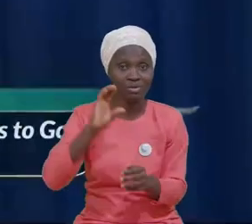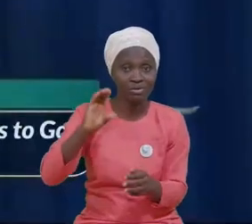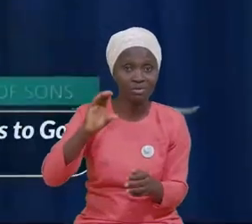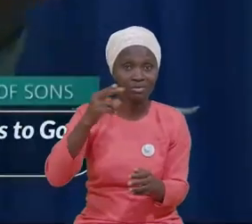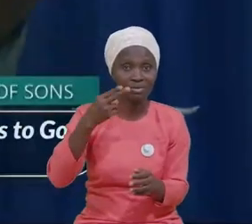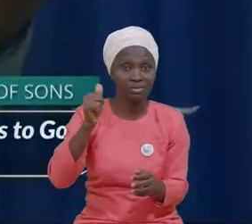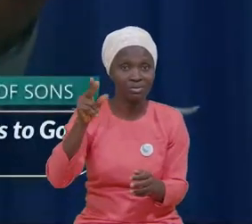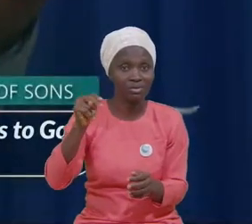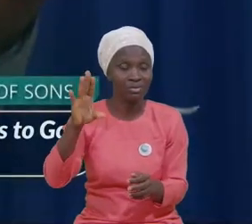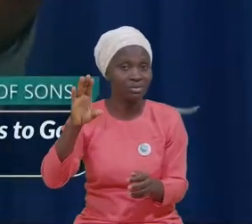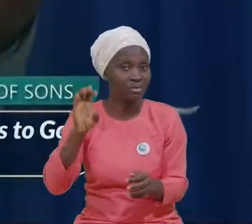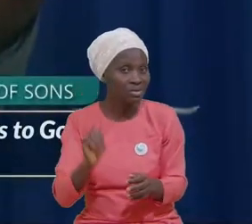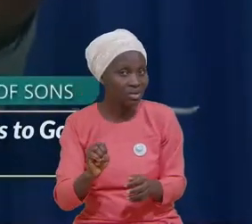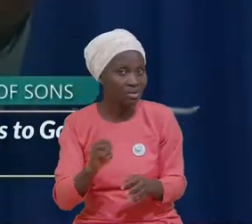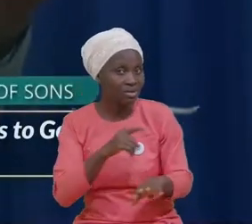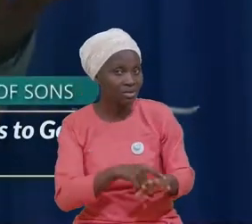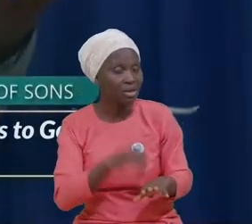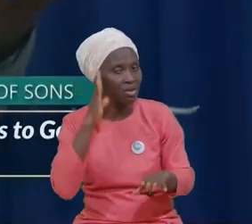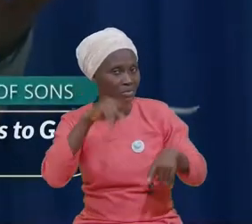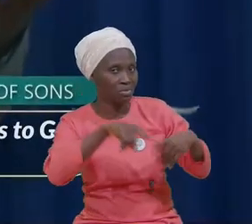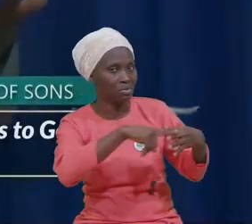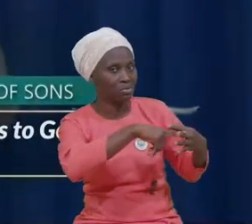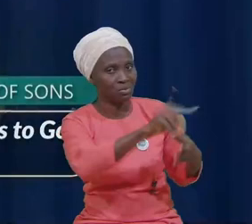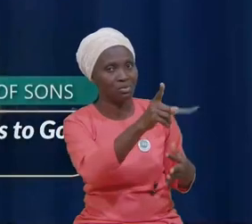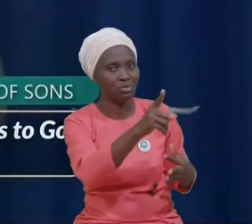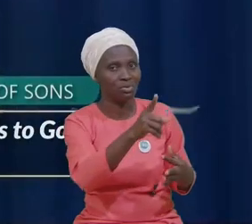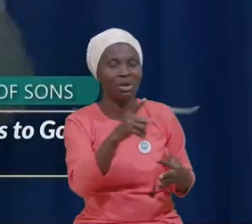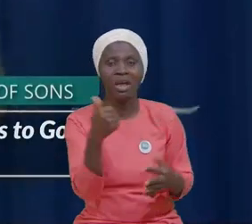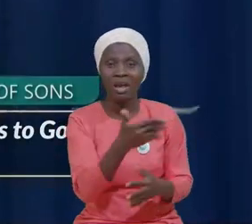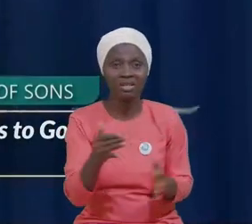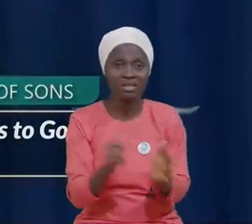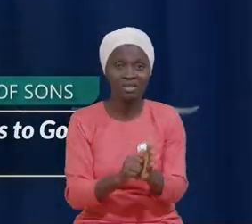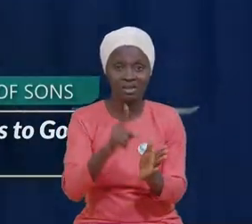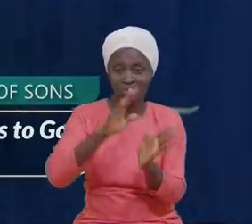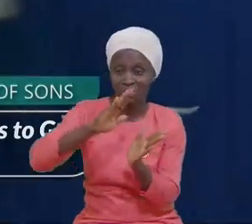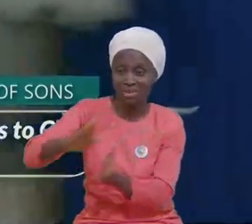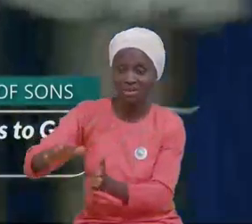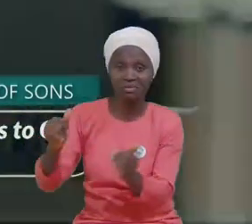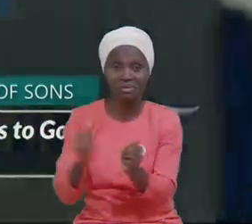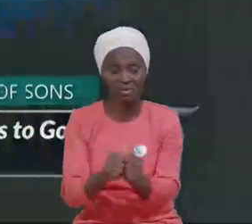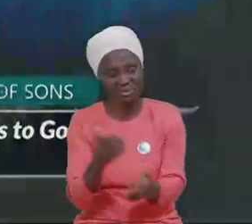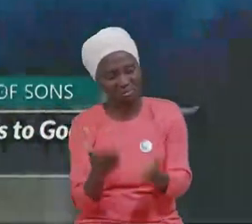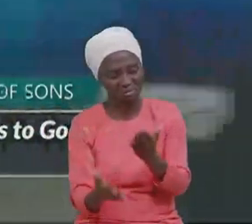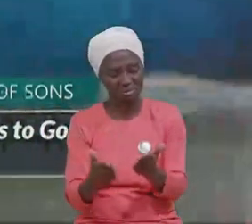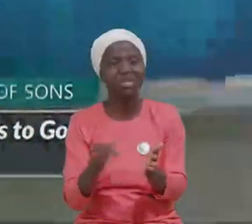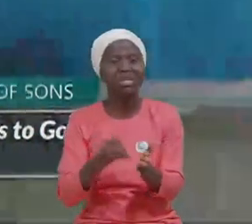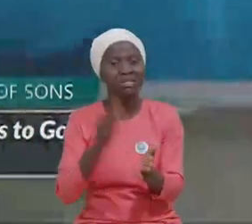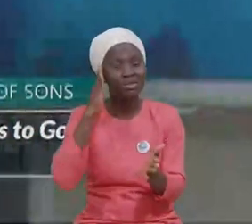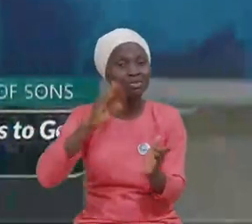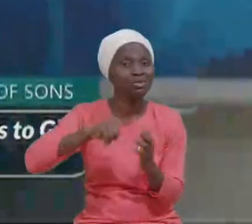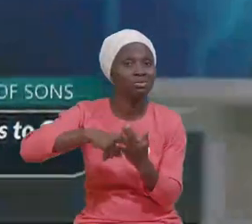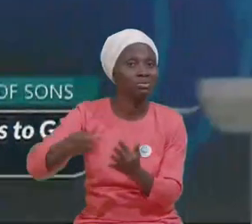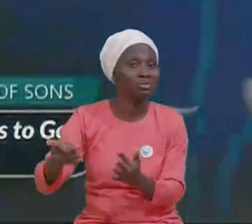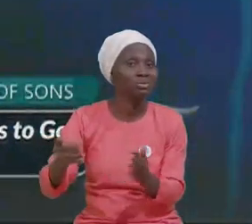tu laisses à peut-être à la probabilité, va passer avec la probabilité. Mais, quand tu